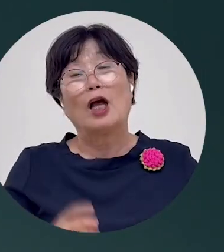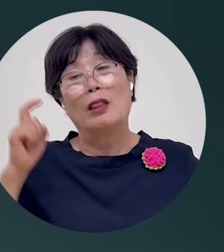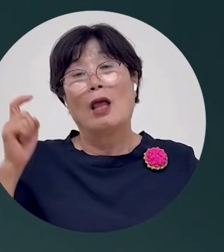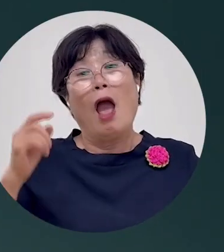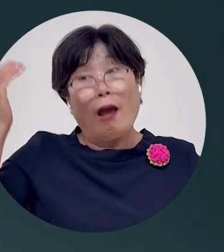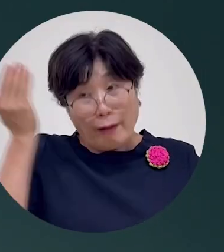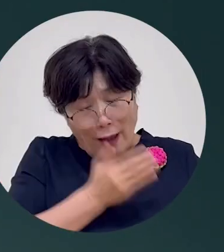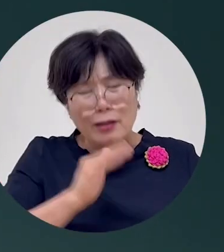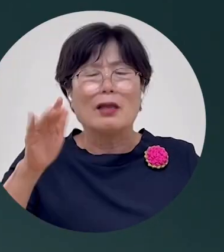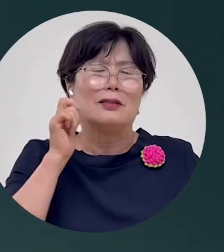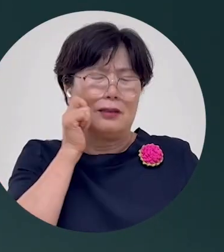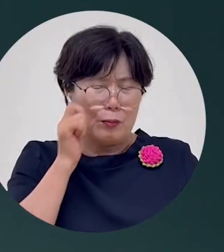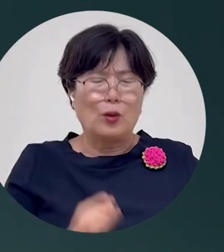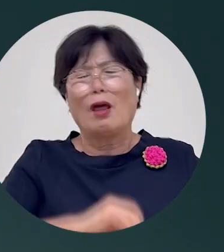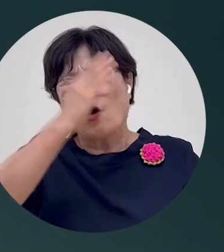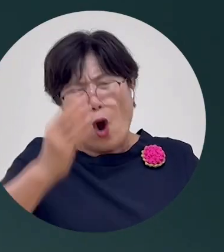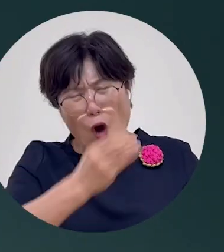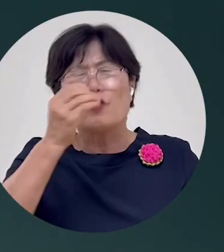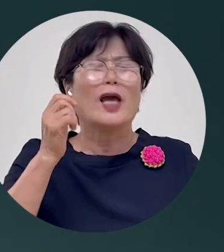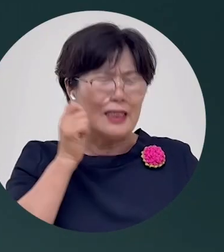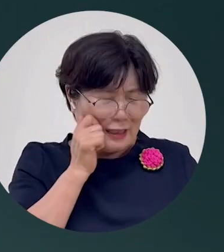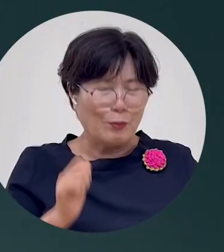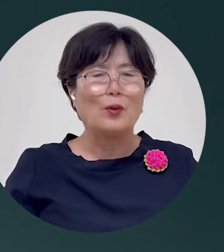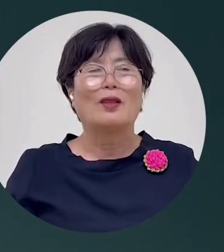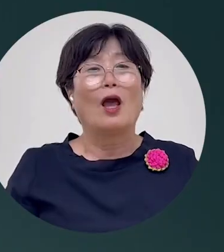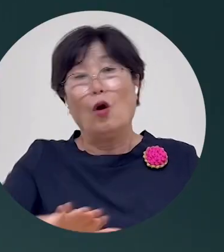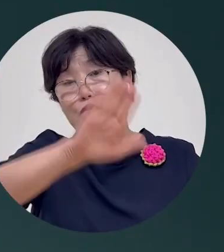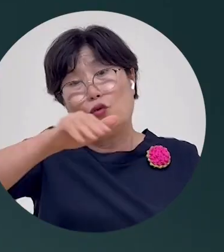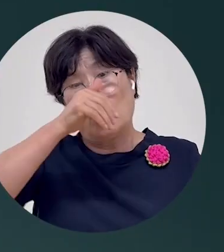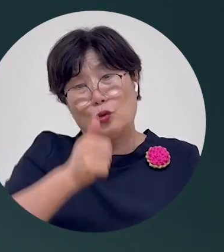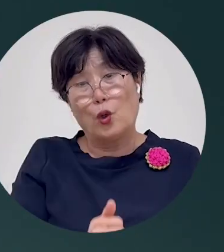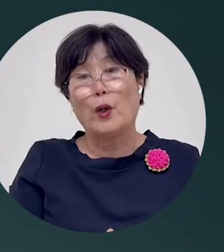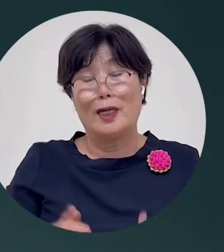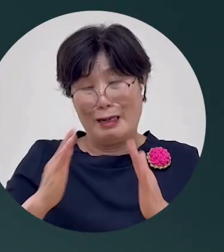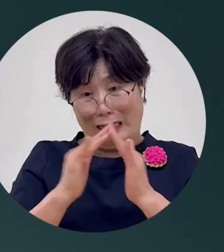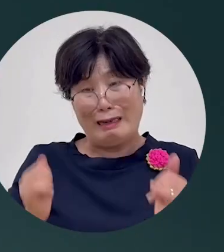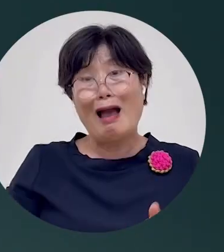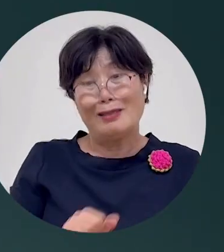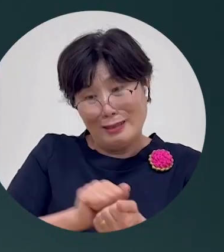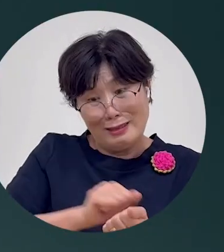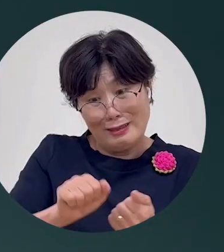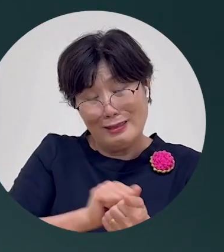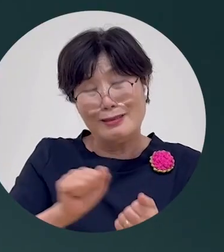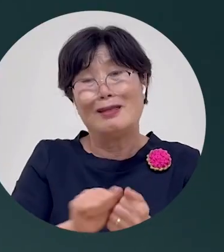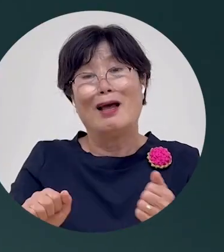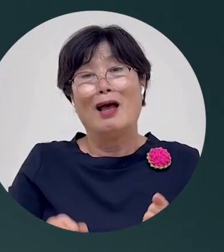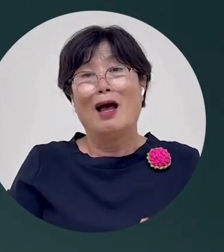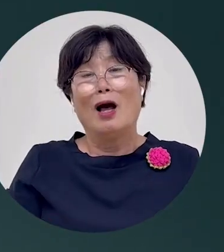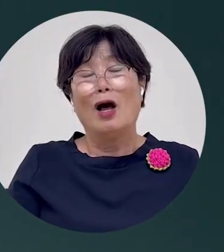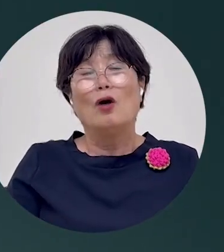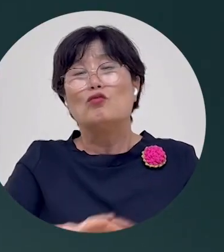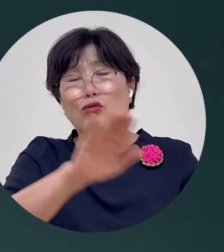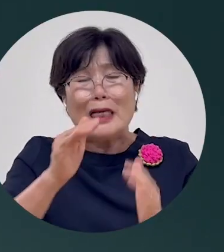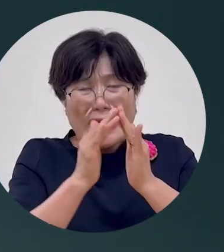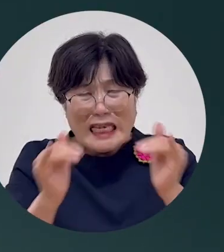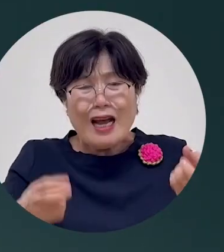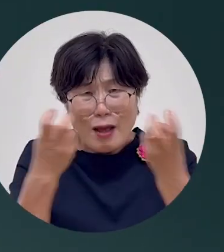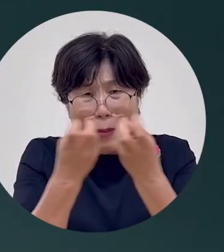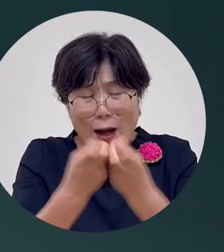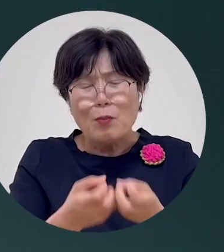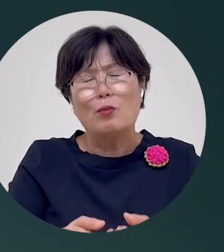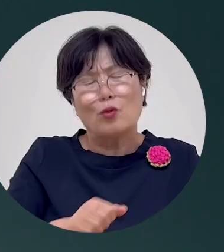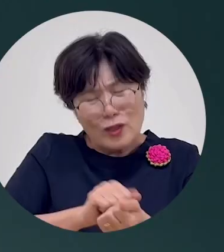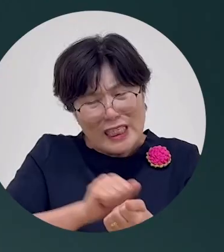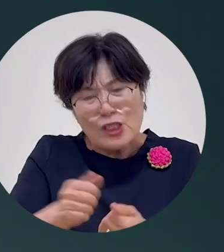있어요? 여러분, 그리고 우리 죄를 씻는 것이 인간의 어떤 방법으로 죄를 씻을 수 있습니까?